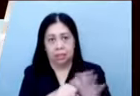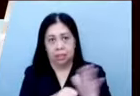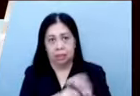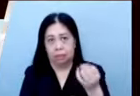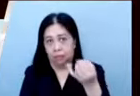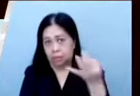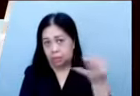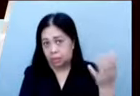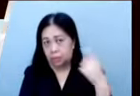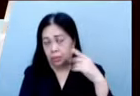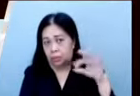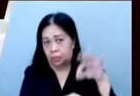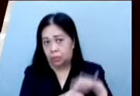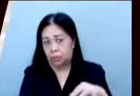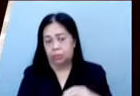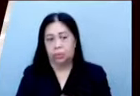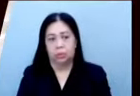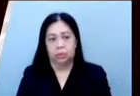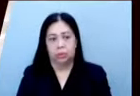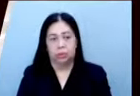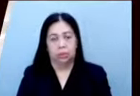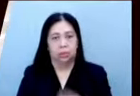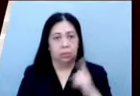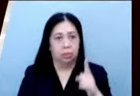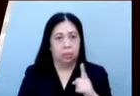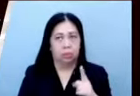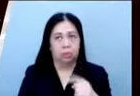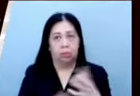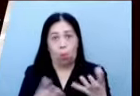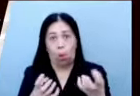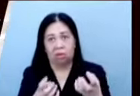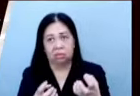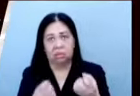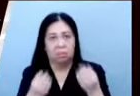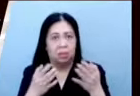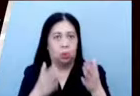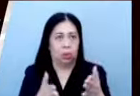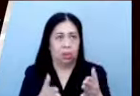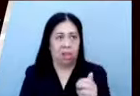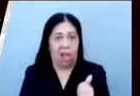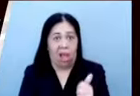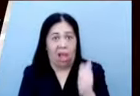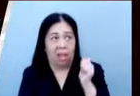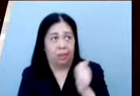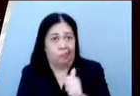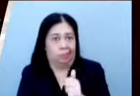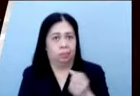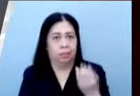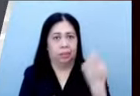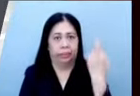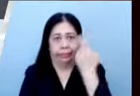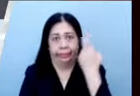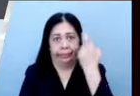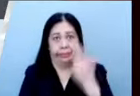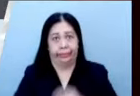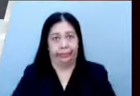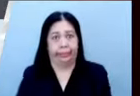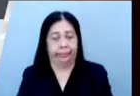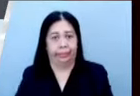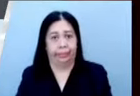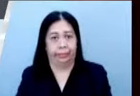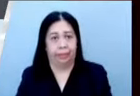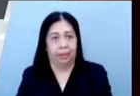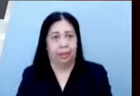Kung gusto, maraming paraan. Kung ayaw, maraming dahilan. Optimistic pa rin po